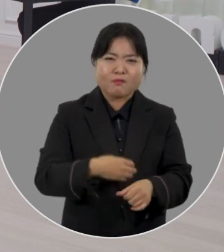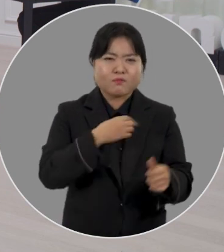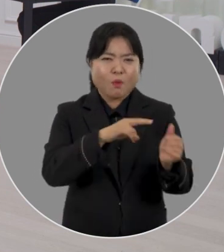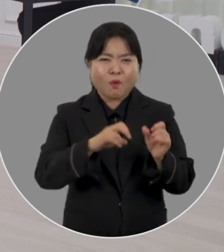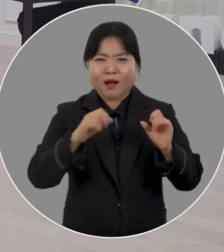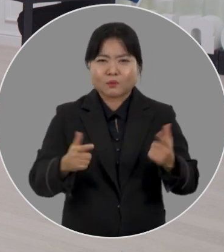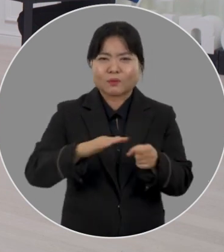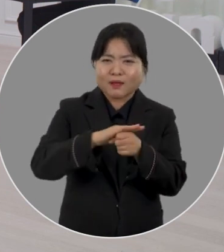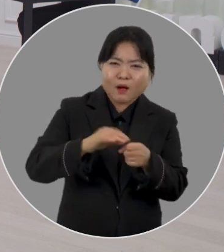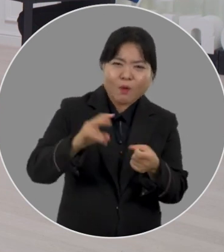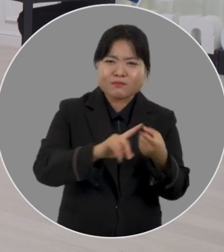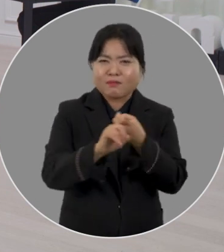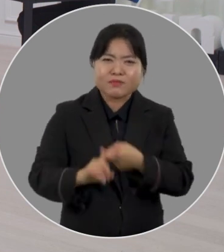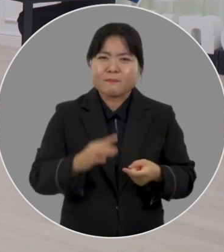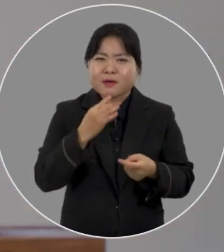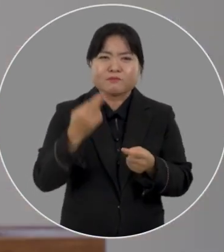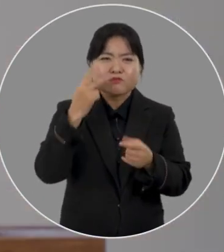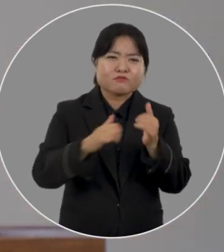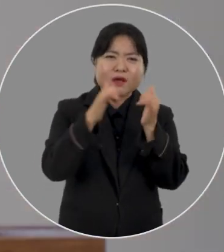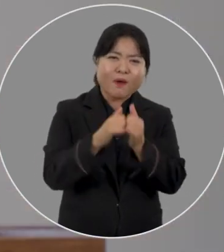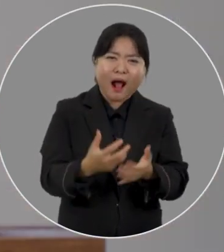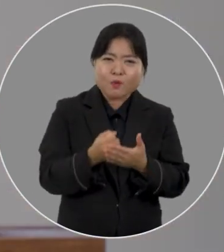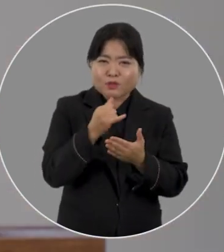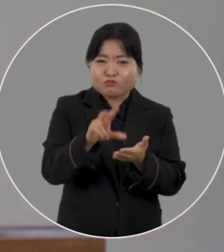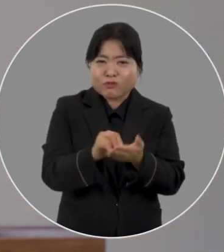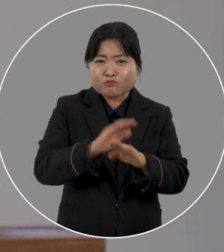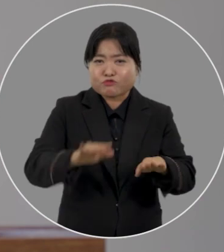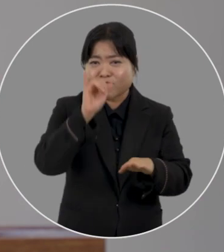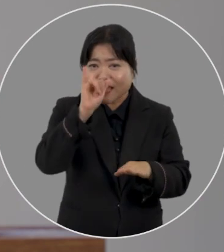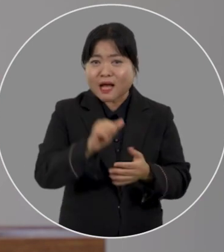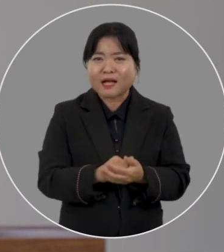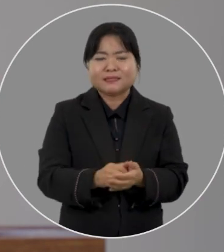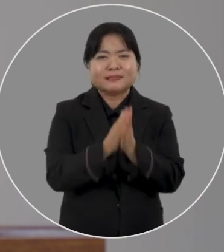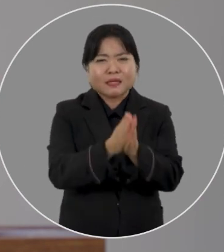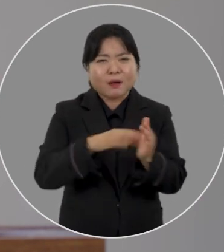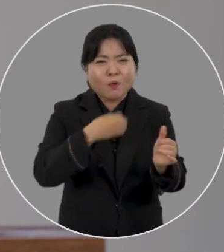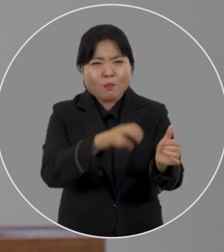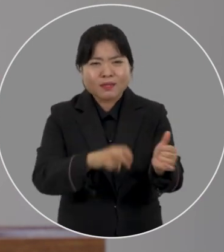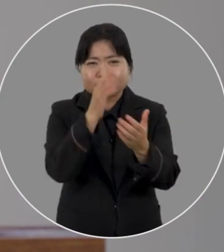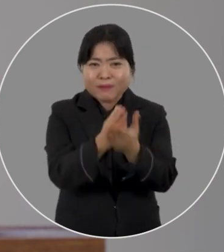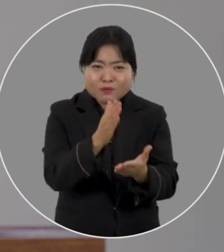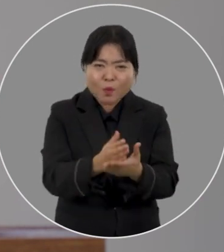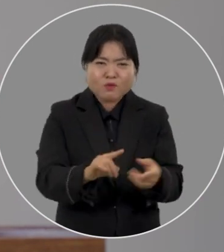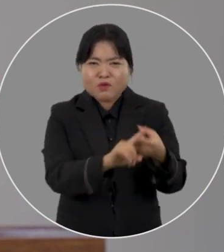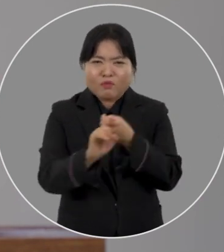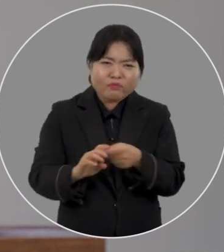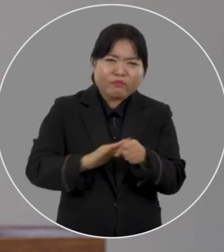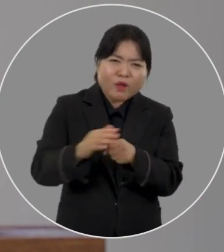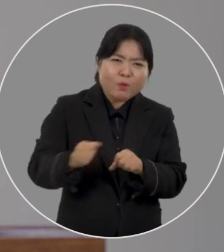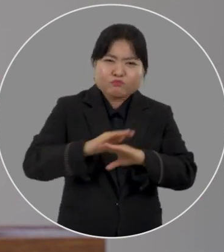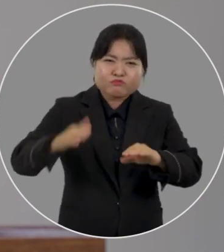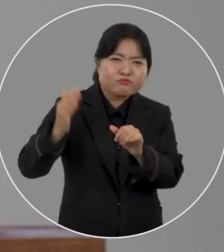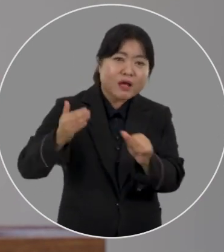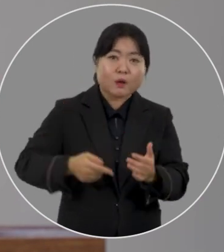아니라 사랑과 연대만이 이 미국 사회가 안고 있는 문제를 풀 수 있다. 제발 혐오하지 말고 연대로 풀자 이런 이제